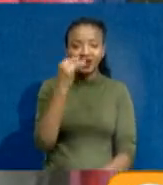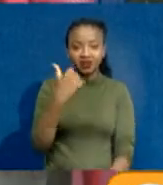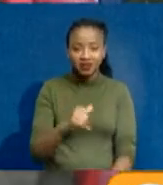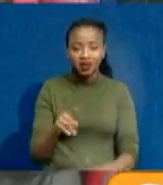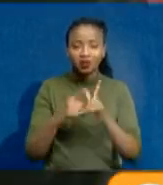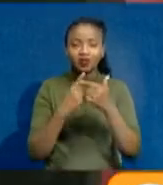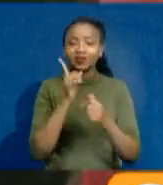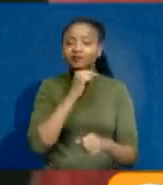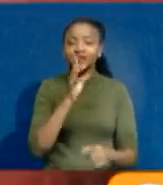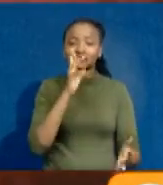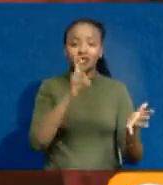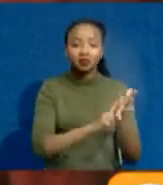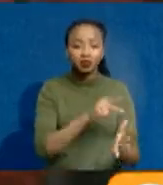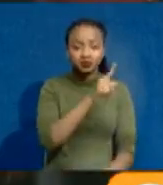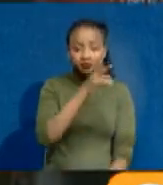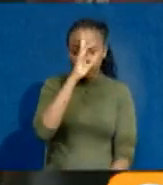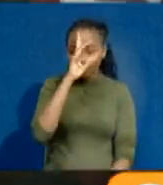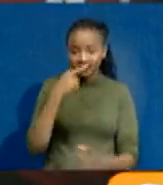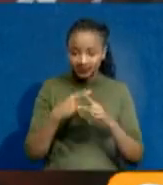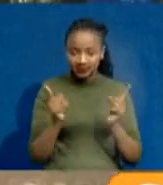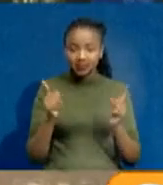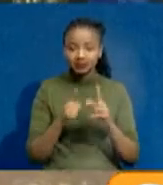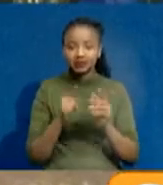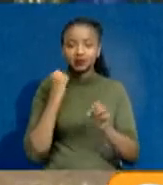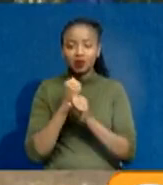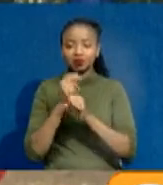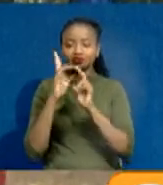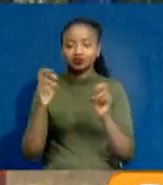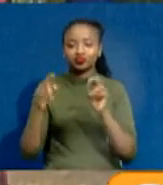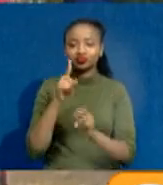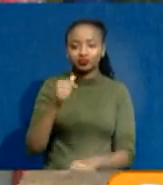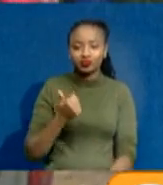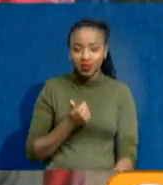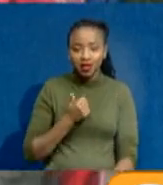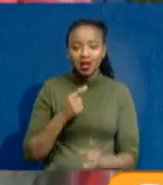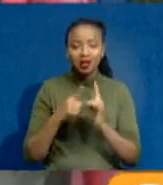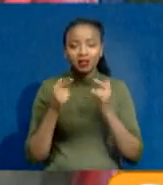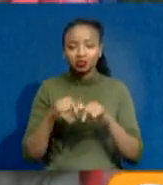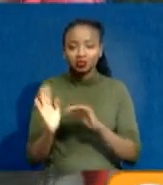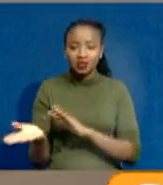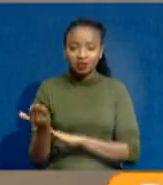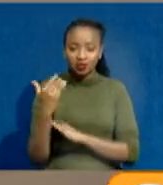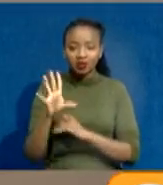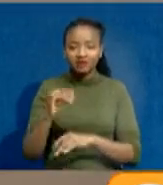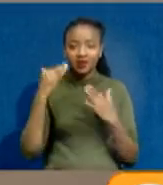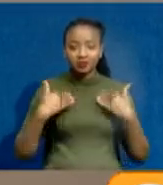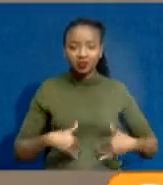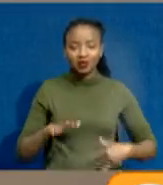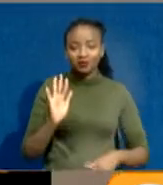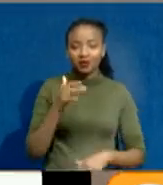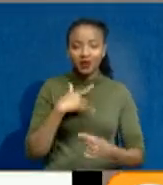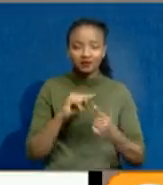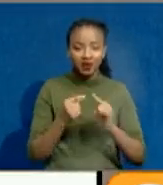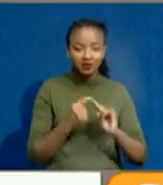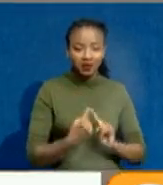ripoti kwa maafisa usalama hapo jana, shughuli za kumtafuta Blessing ziliendelea usiku kucha na asubuhi kwa mkia leo mwili wake ukapatikana ukiwa